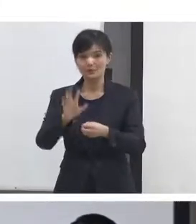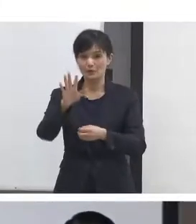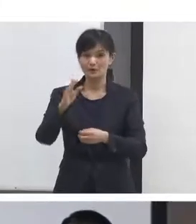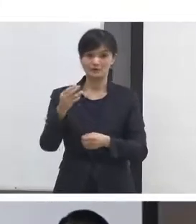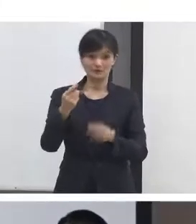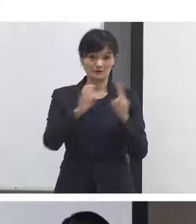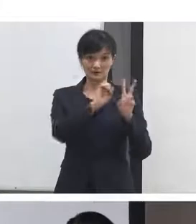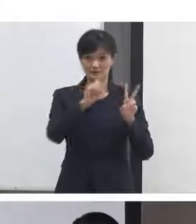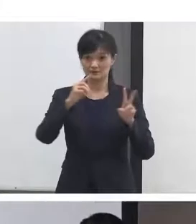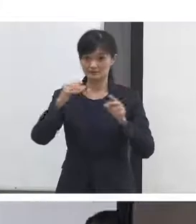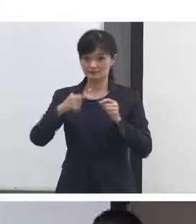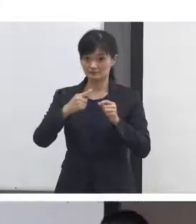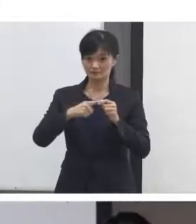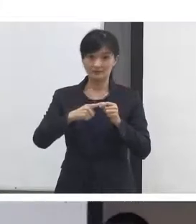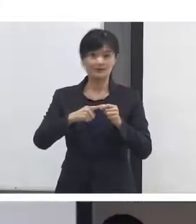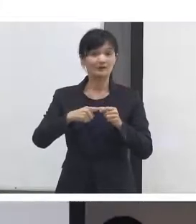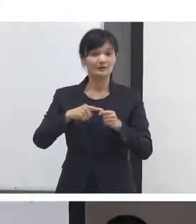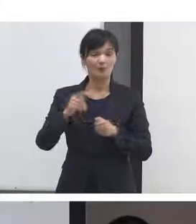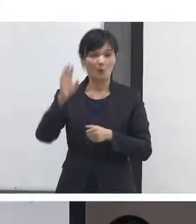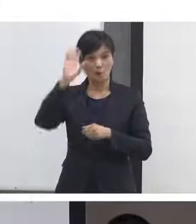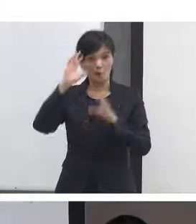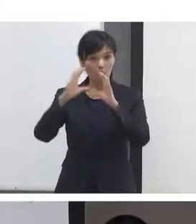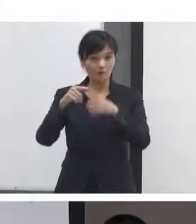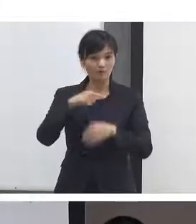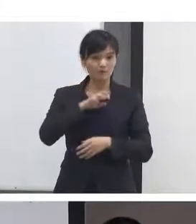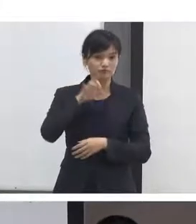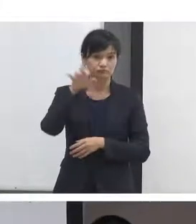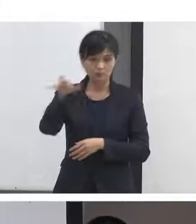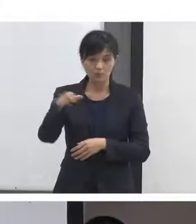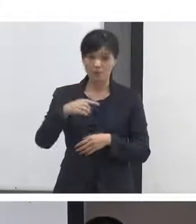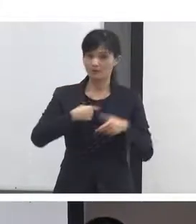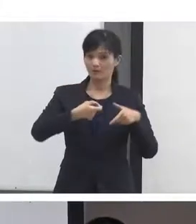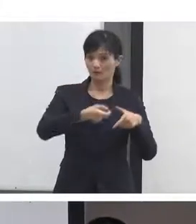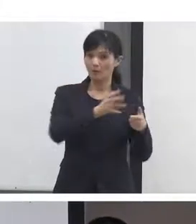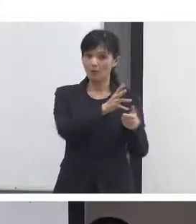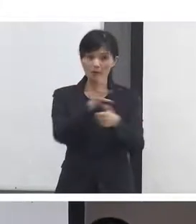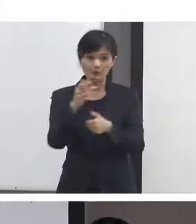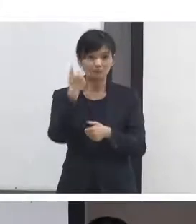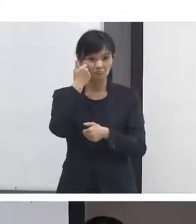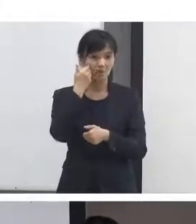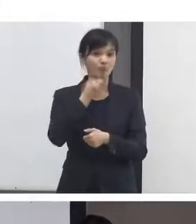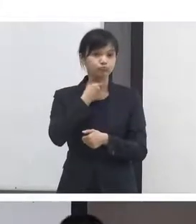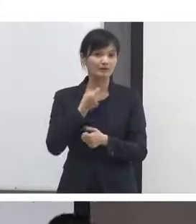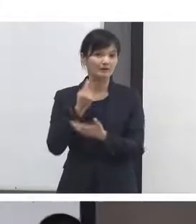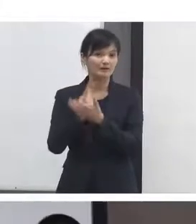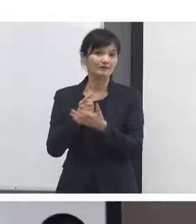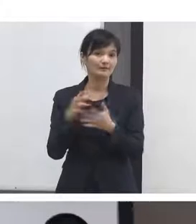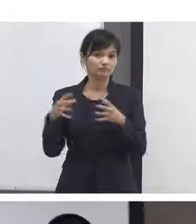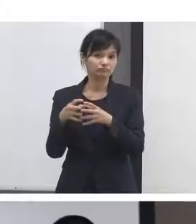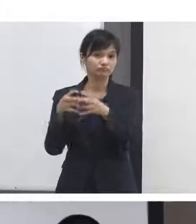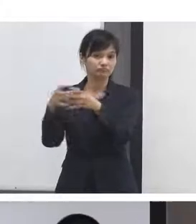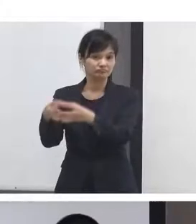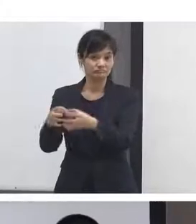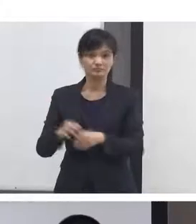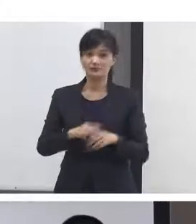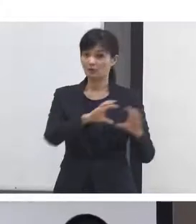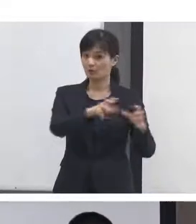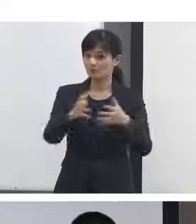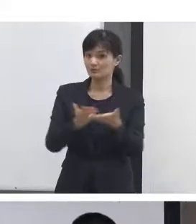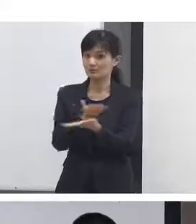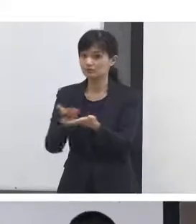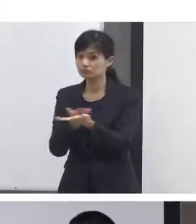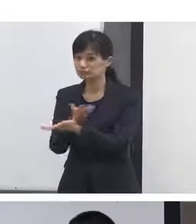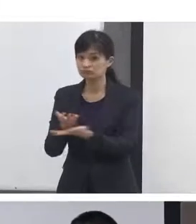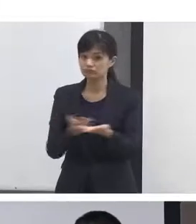们采取了一个 open call 的过程，就是我们公开的征询谁想去。那至于国际交流累积下来的最重要的东西就是人